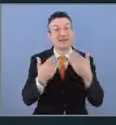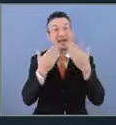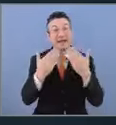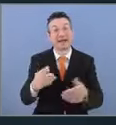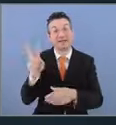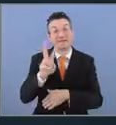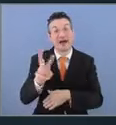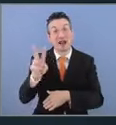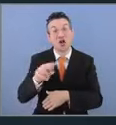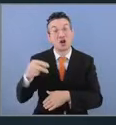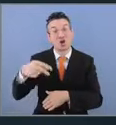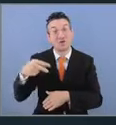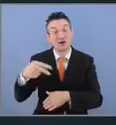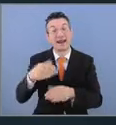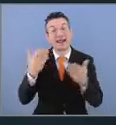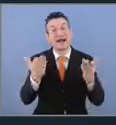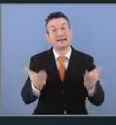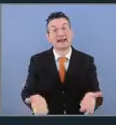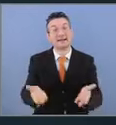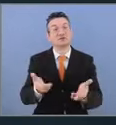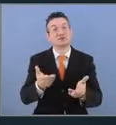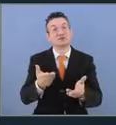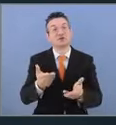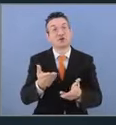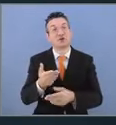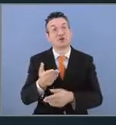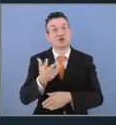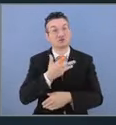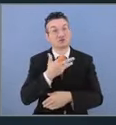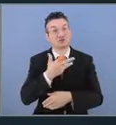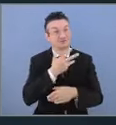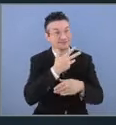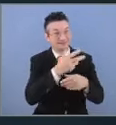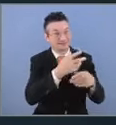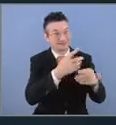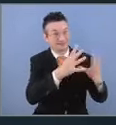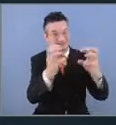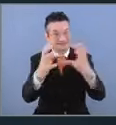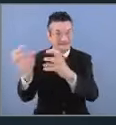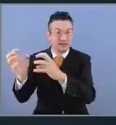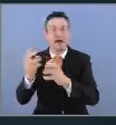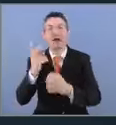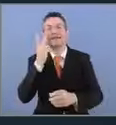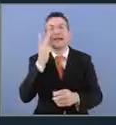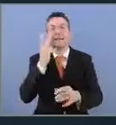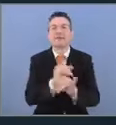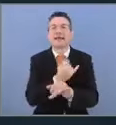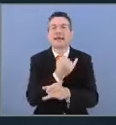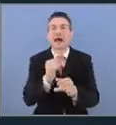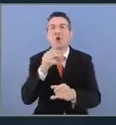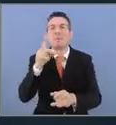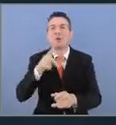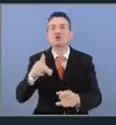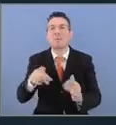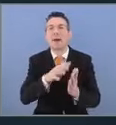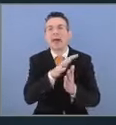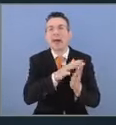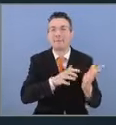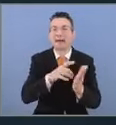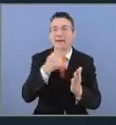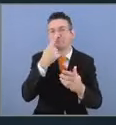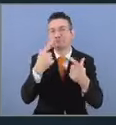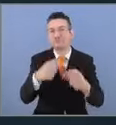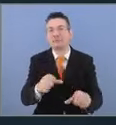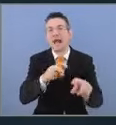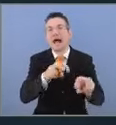adesso prima di sentire gli stakeholder entriamo nel dettaglio di quello che è il position paper dell'area di specializzazione di oggi, che è l'AgriFood. Ve lo